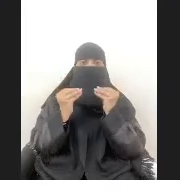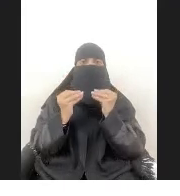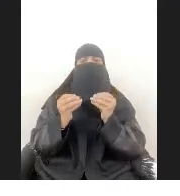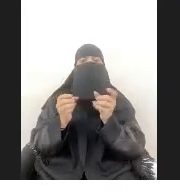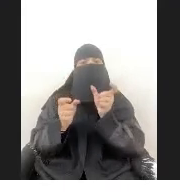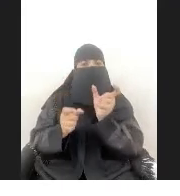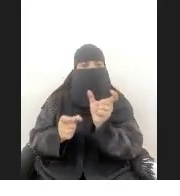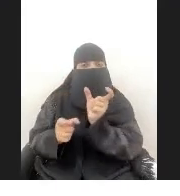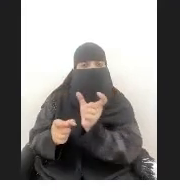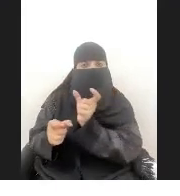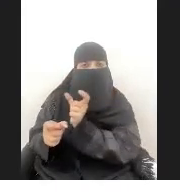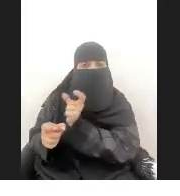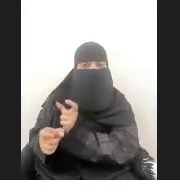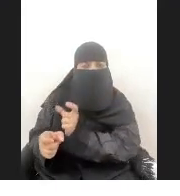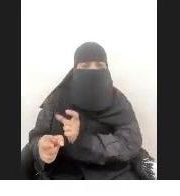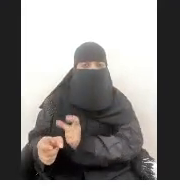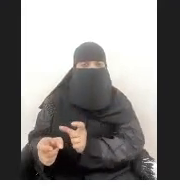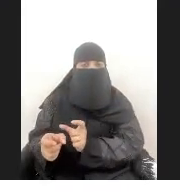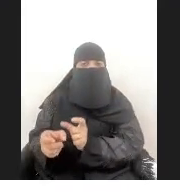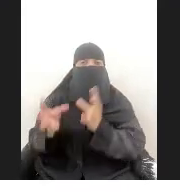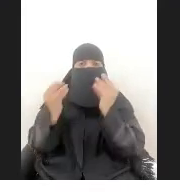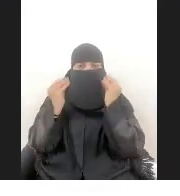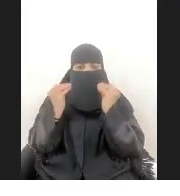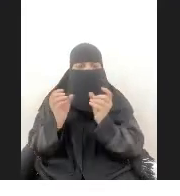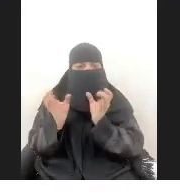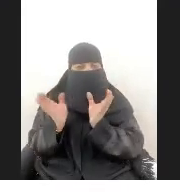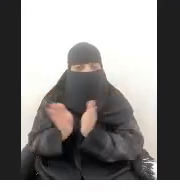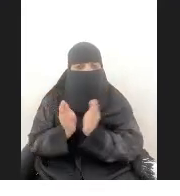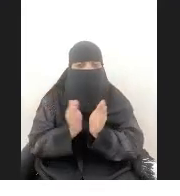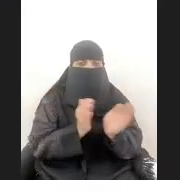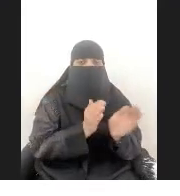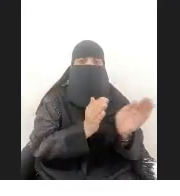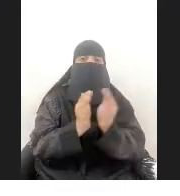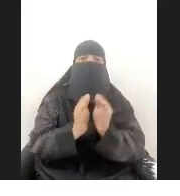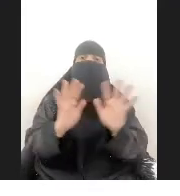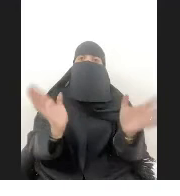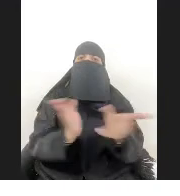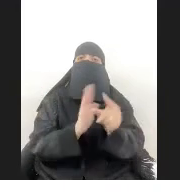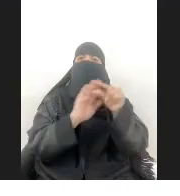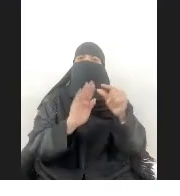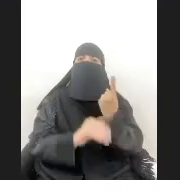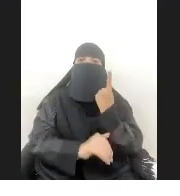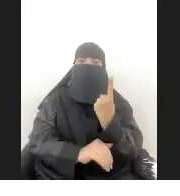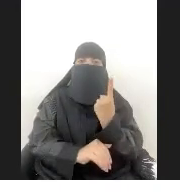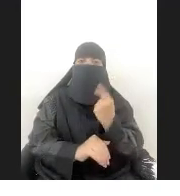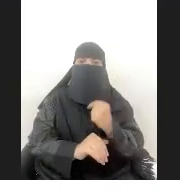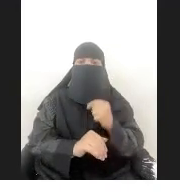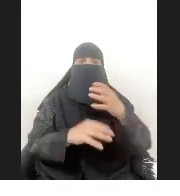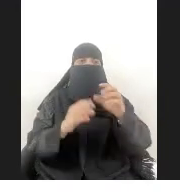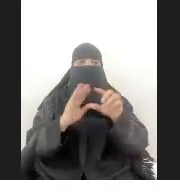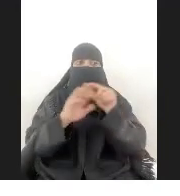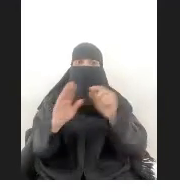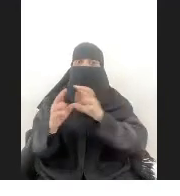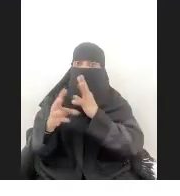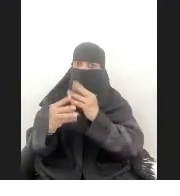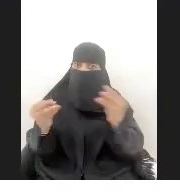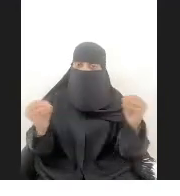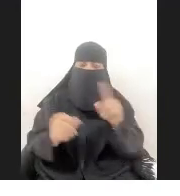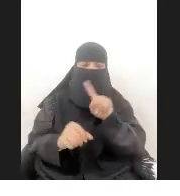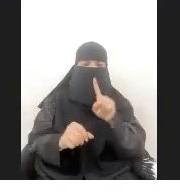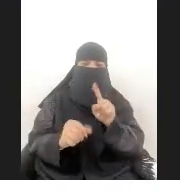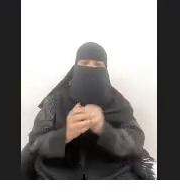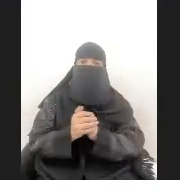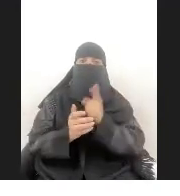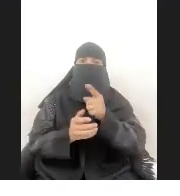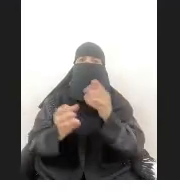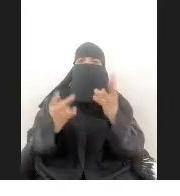قلنا جدا، تركز في أجزائها على فكرة أو موضوع واحد، وهذا شيء مهم جدا. المحتوى المصغر أو التعلم المصغر